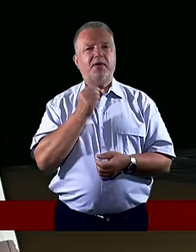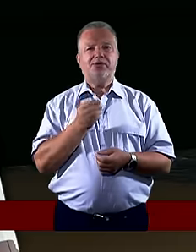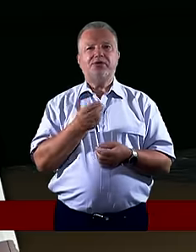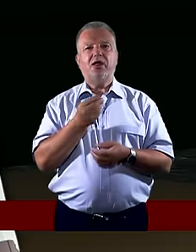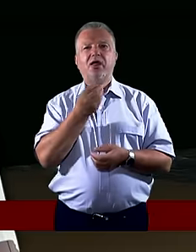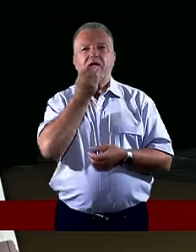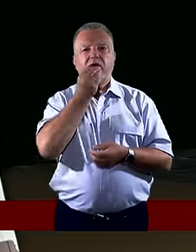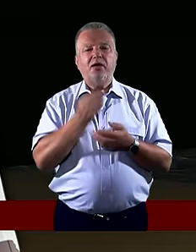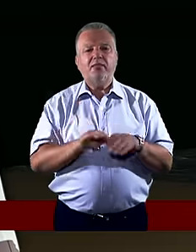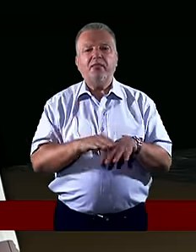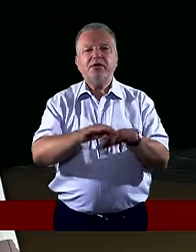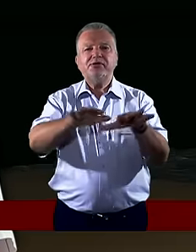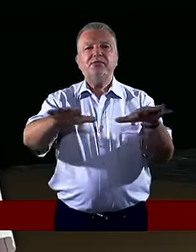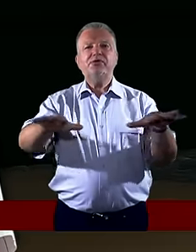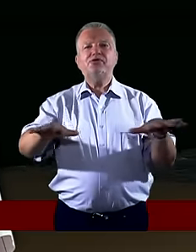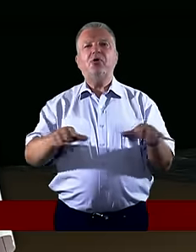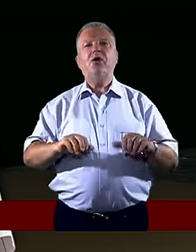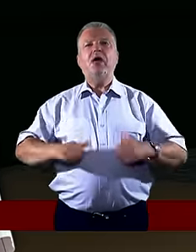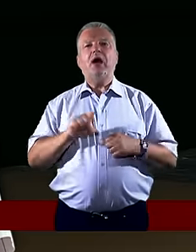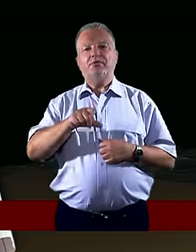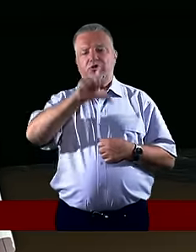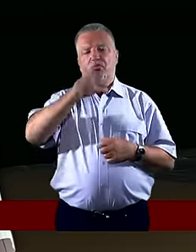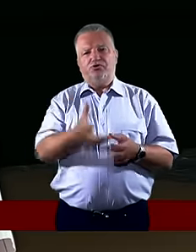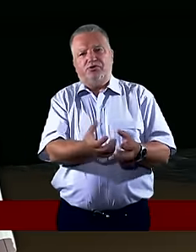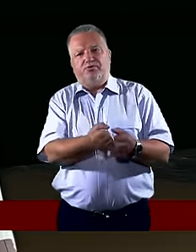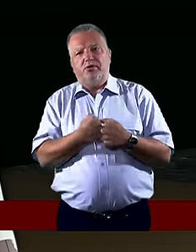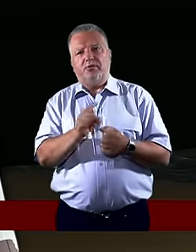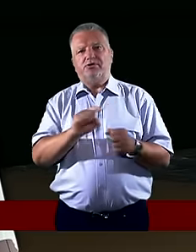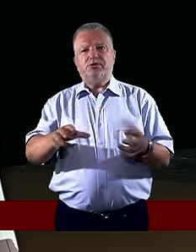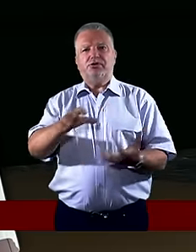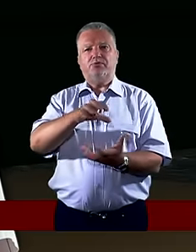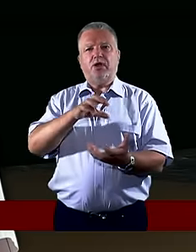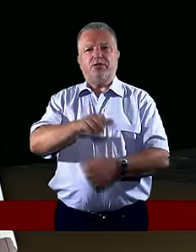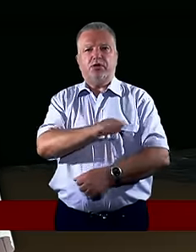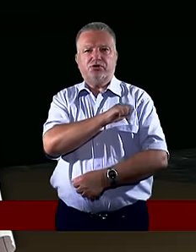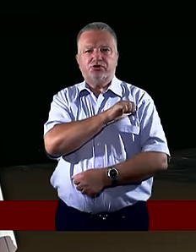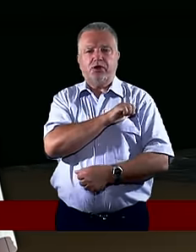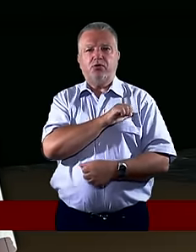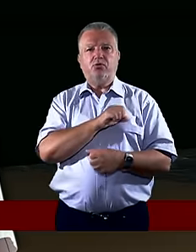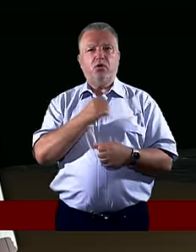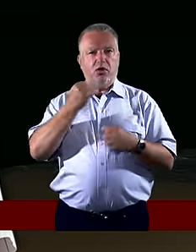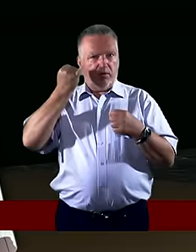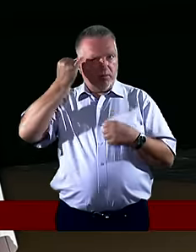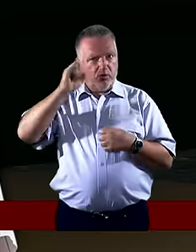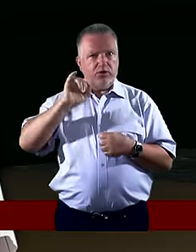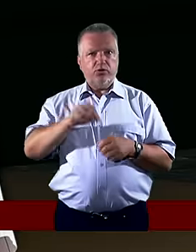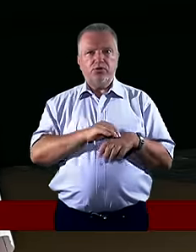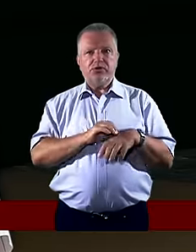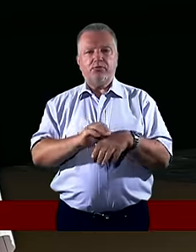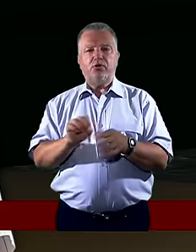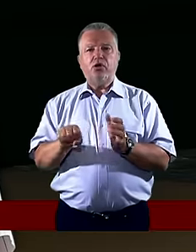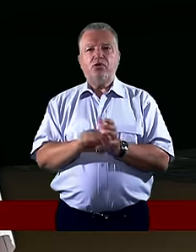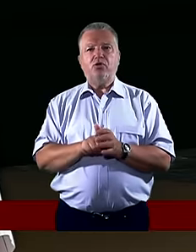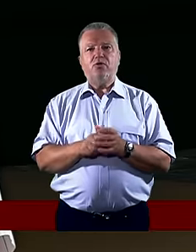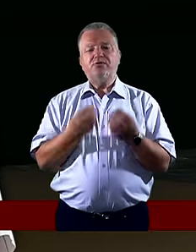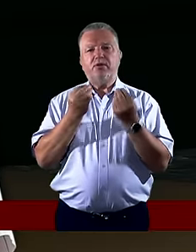smaczne, świeże pastwisko. Żeby tych ludzi wyrwać z tego świata grzechu, ciemności i błędu